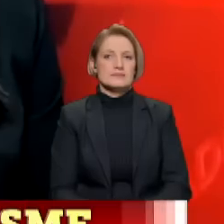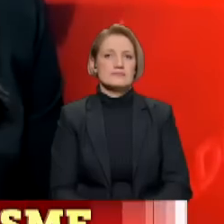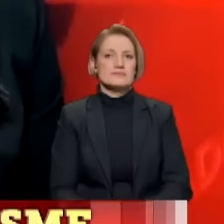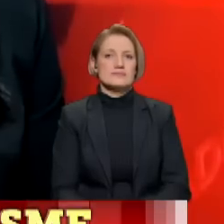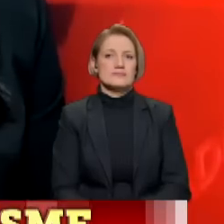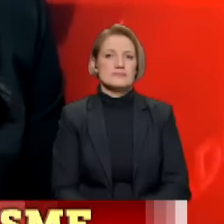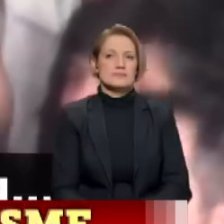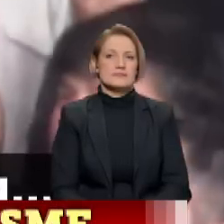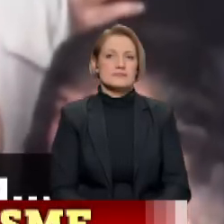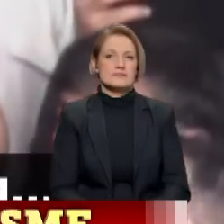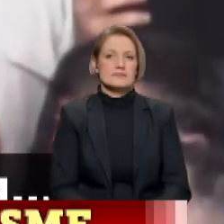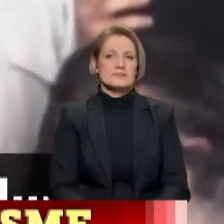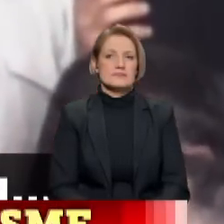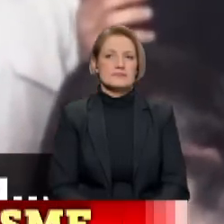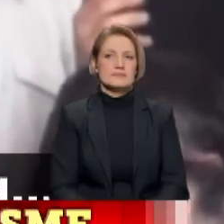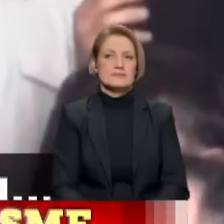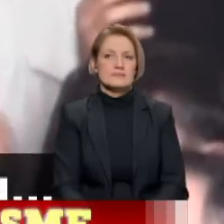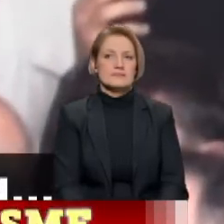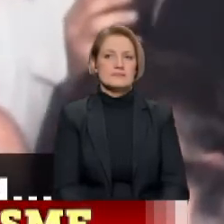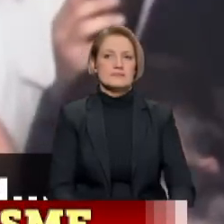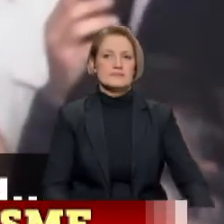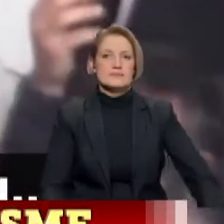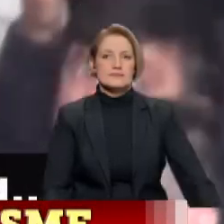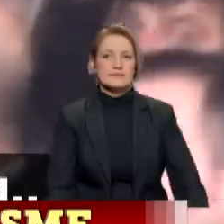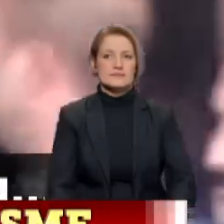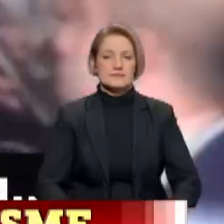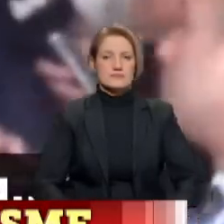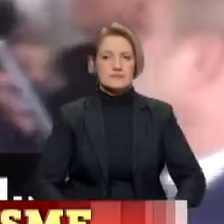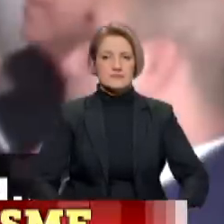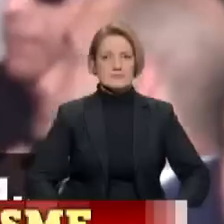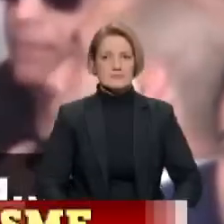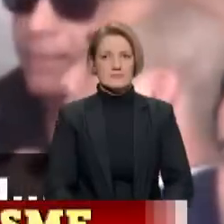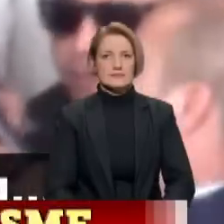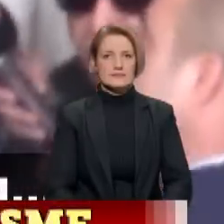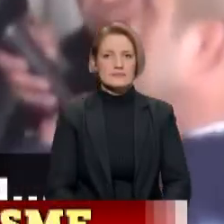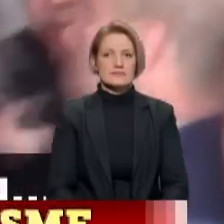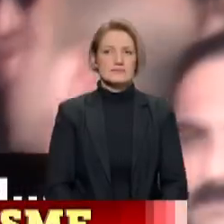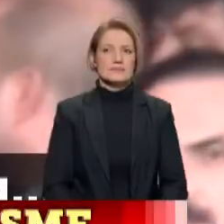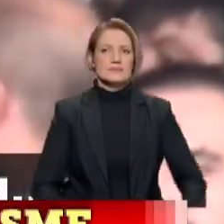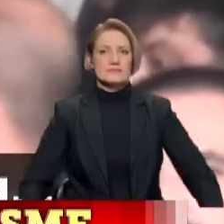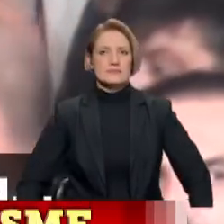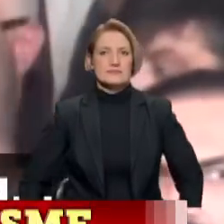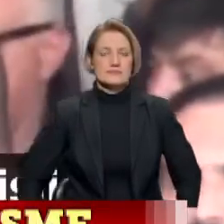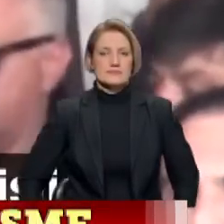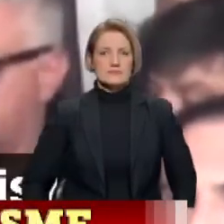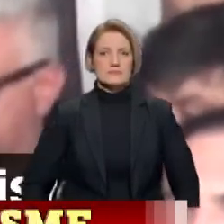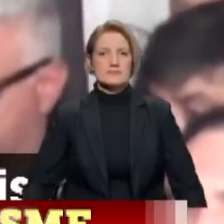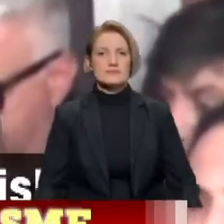hayatı bu seçim döneminde olmaz. Bizi haksız yere mahkum etmek isteyen